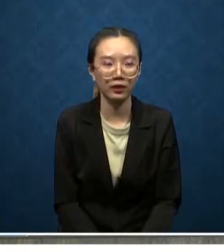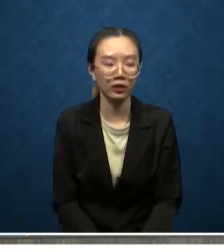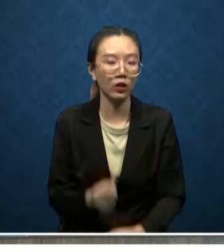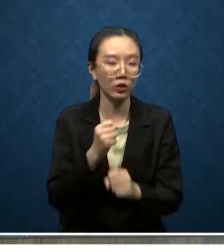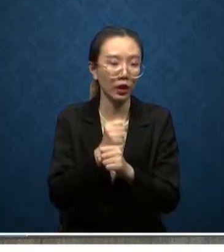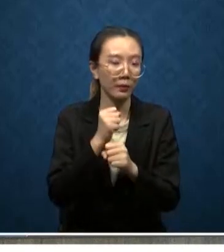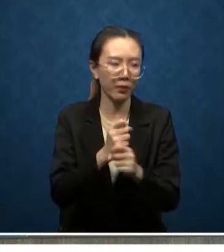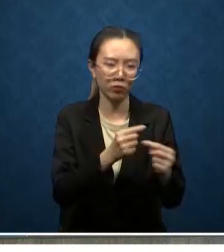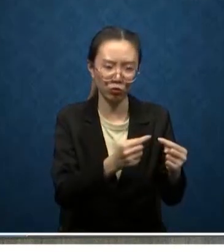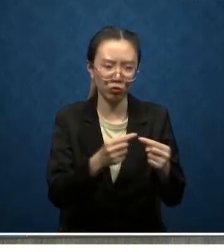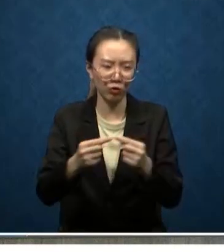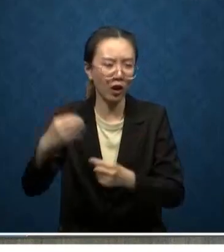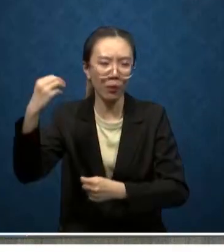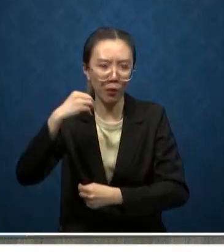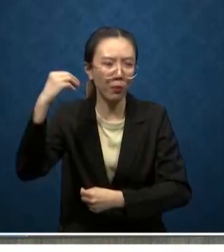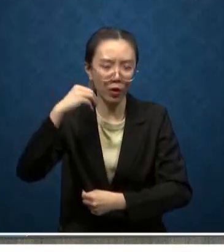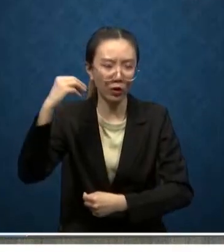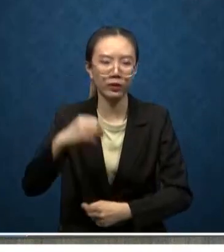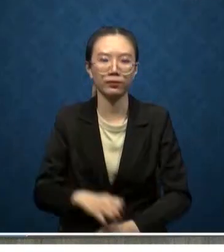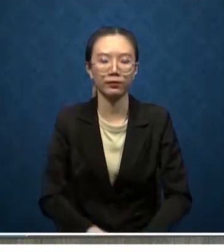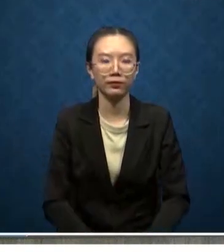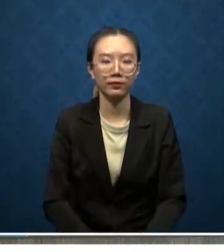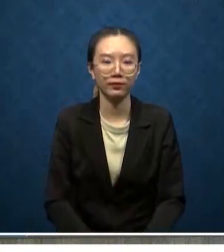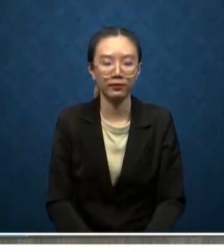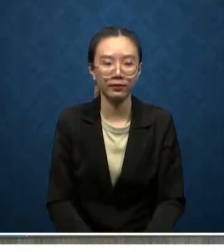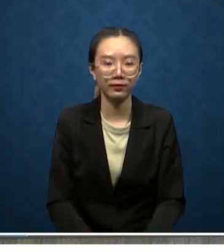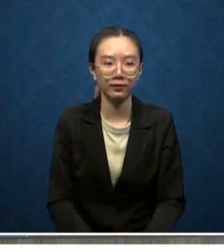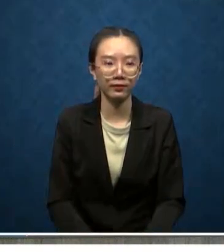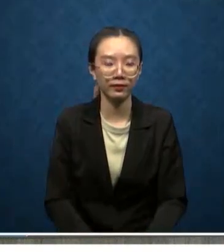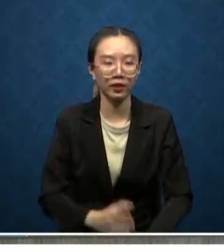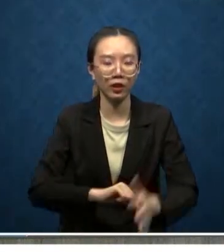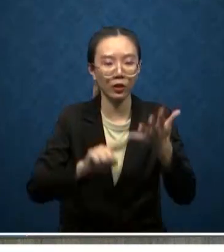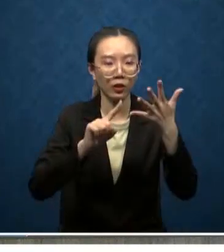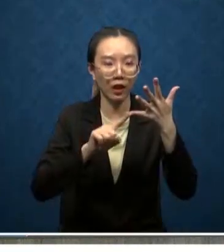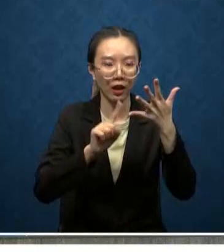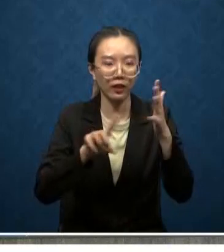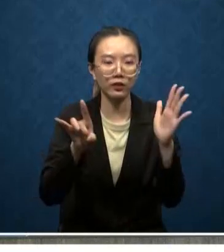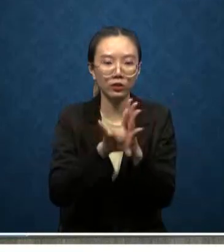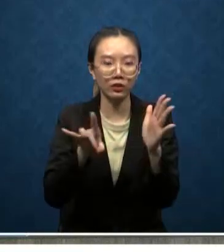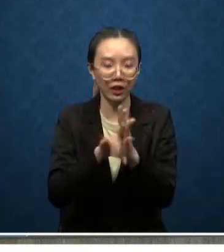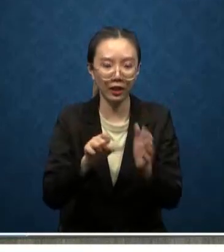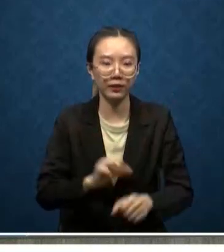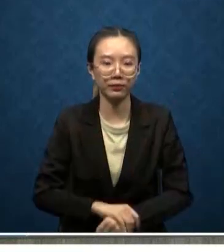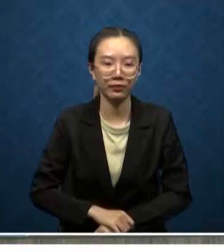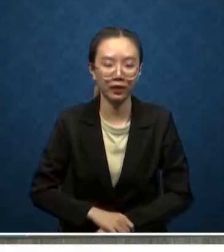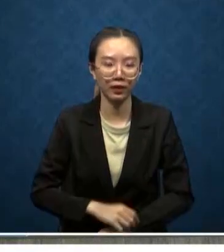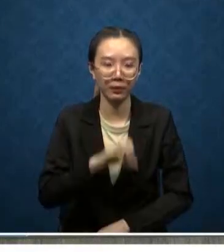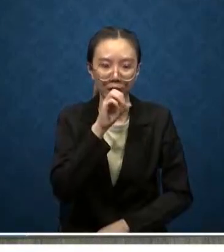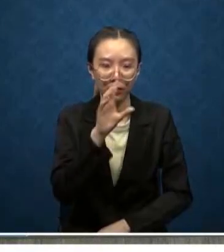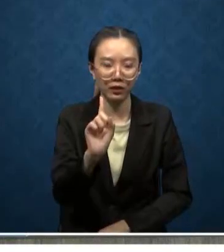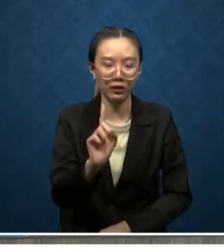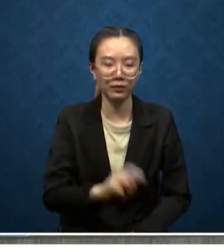ต่อเนื่องและสม่ำเสมอในประเด็นสุดท้ายประเด็นที่ 5ที่ผมขออนุญาตกราบ